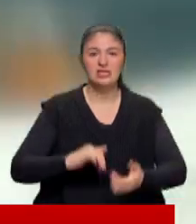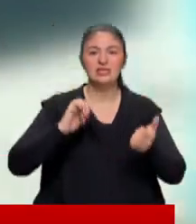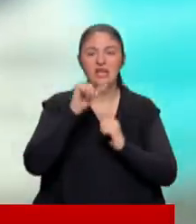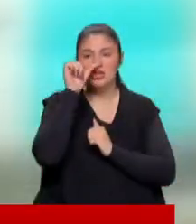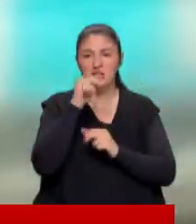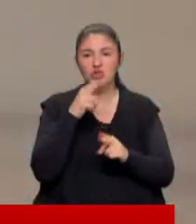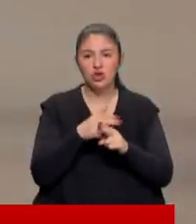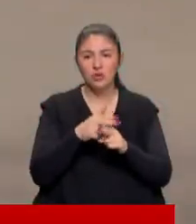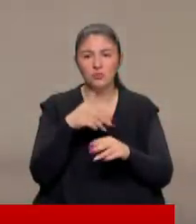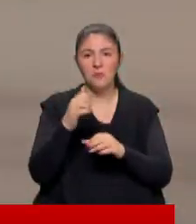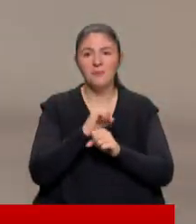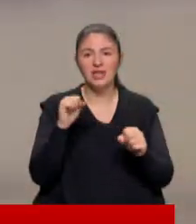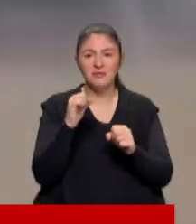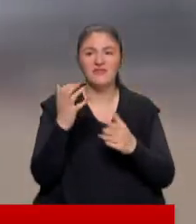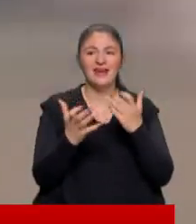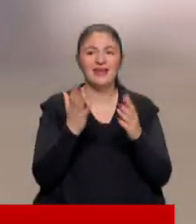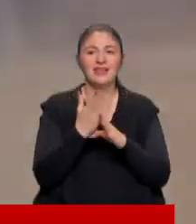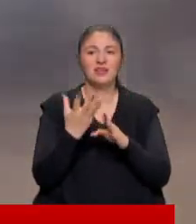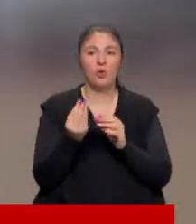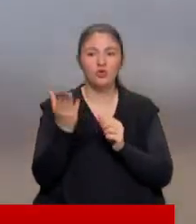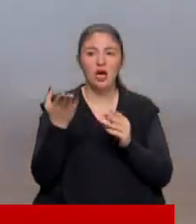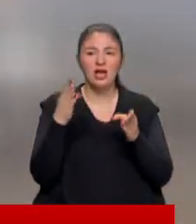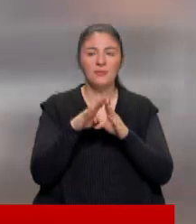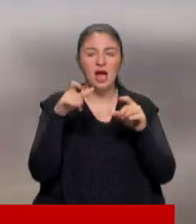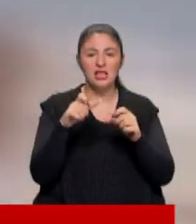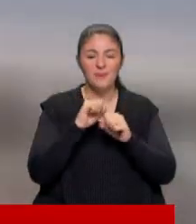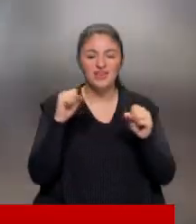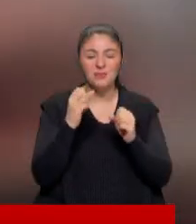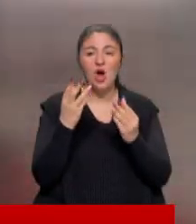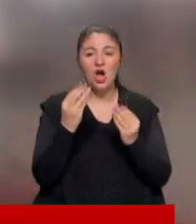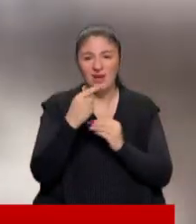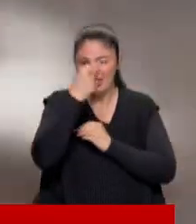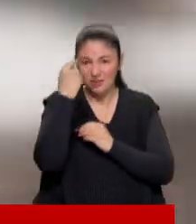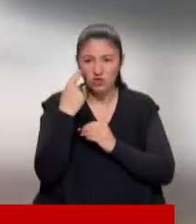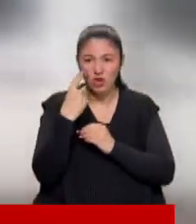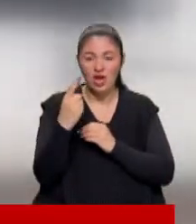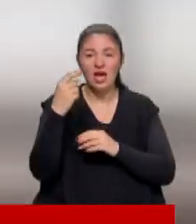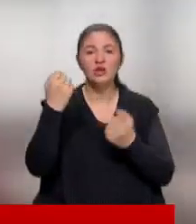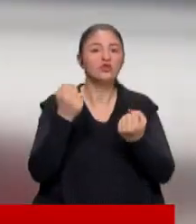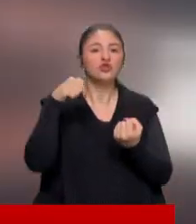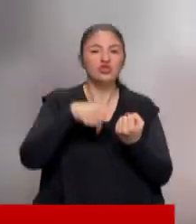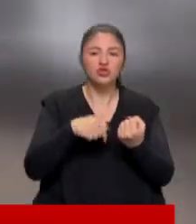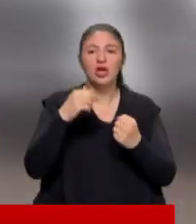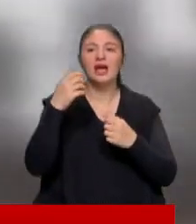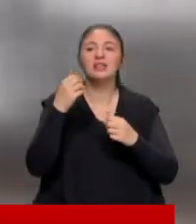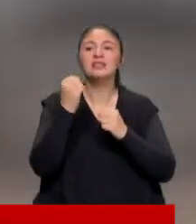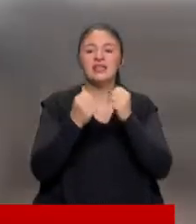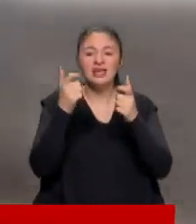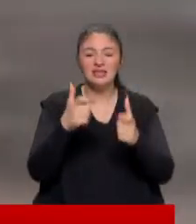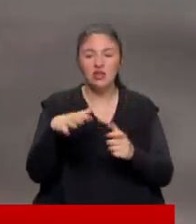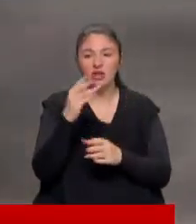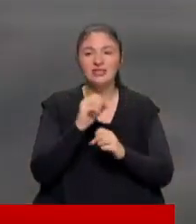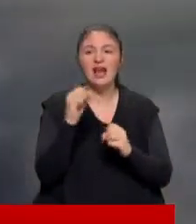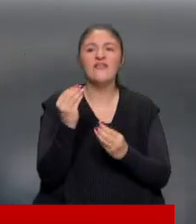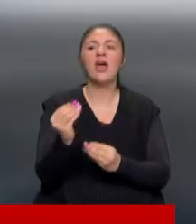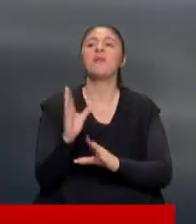Sıkışan gaz kısa süre sonra patlamaya ve yangına neden oldu. Kapalı alanda patlama yaşanma ihtimaline karşı tankerin sürücüsü sanayi sitesinde bulunanlara